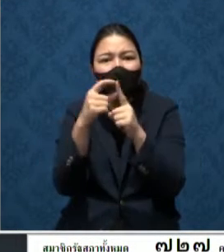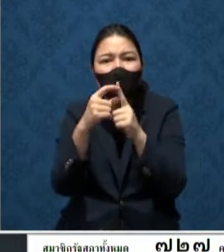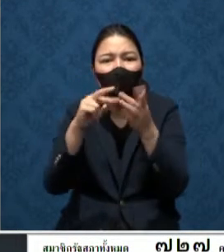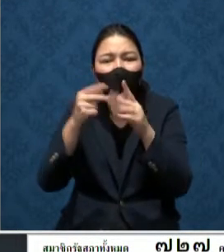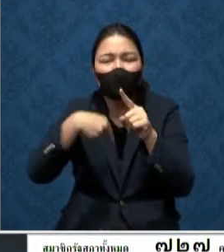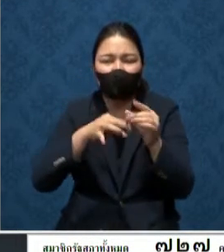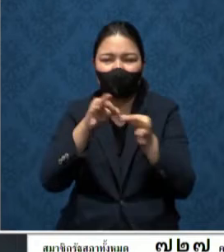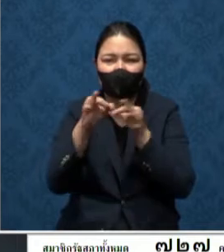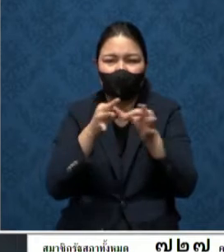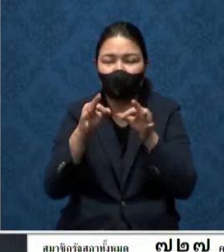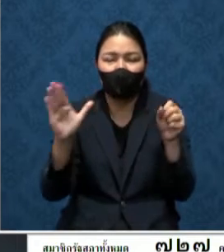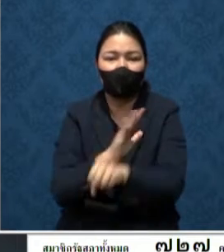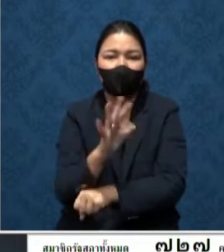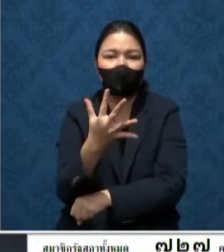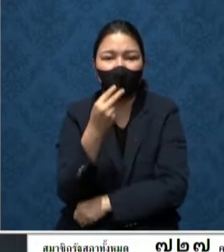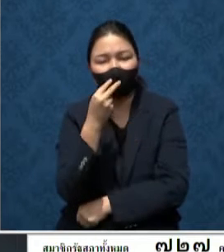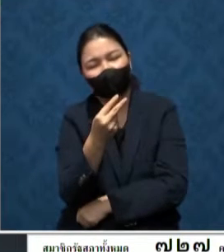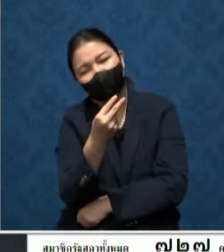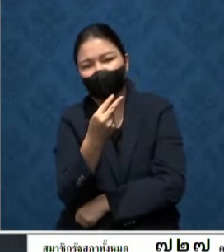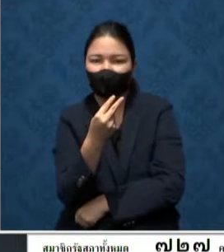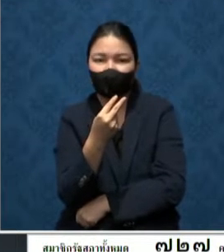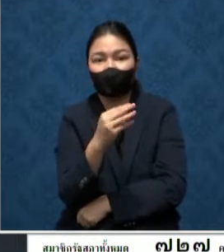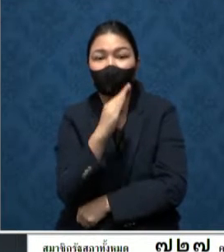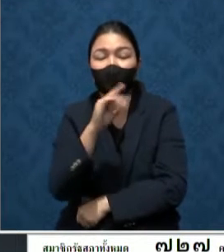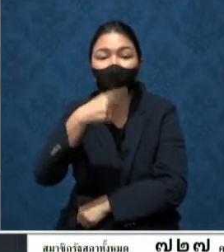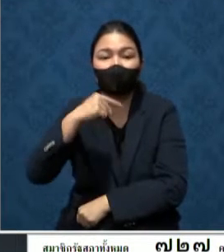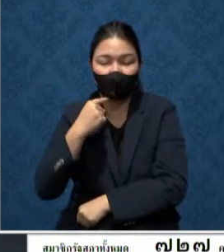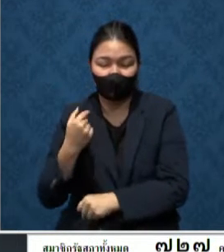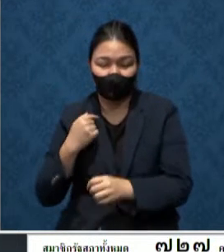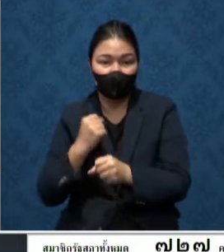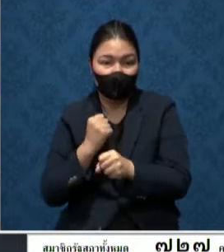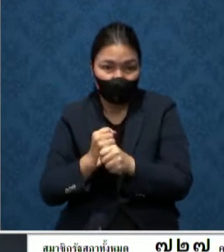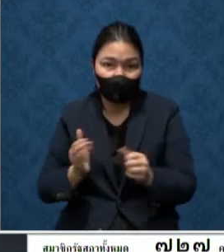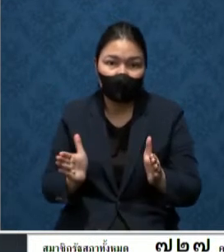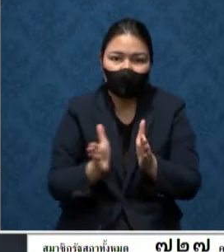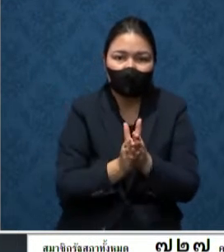อนก็ได้ทำให้ผู้เกี่ยวข้องอาจเสียประโยชน์